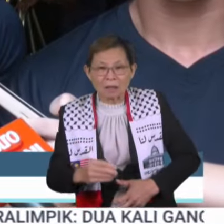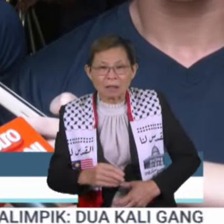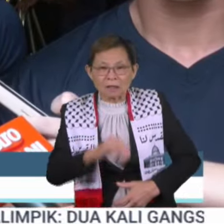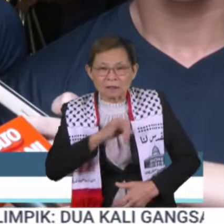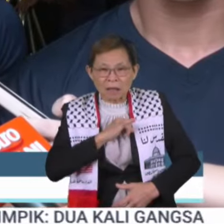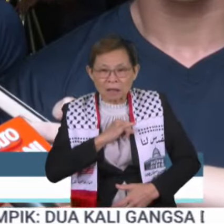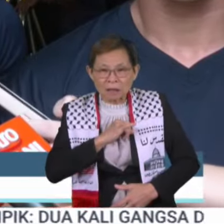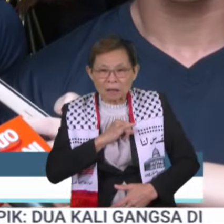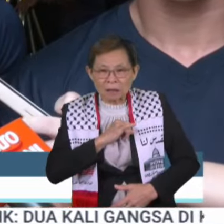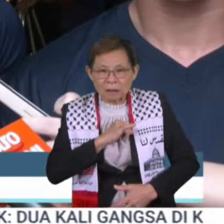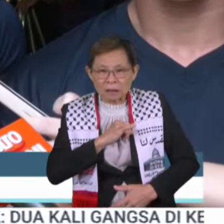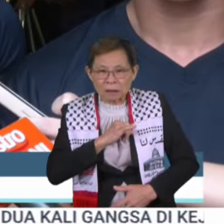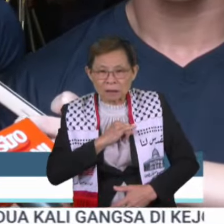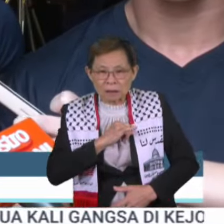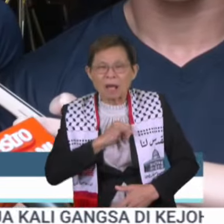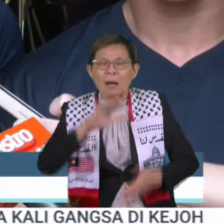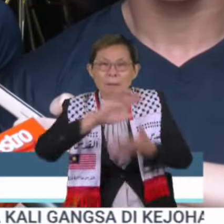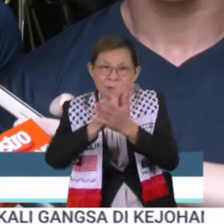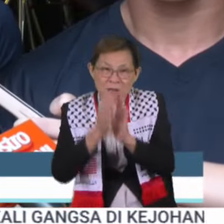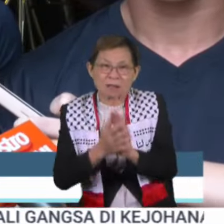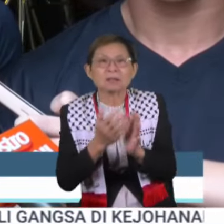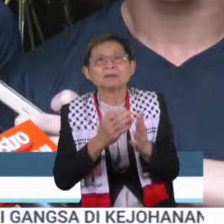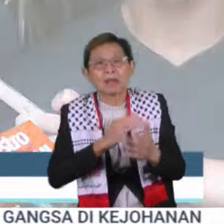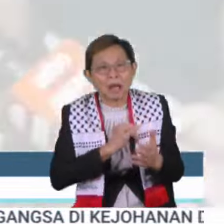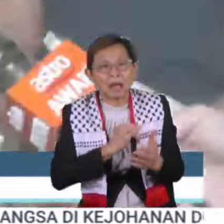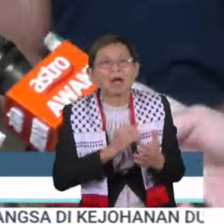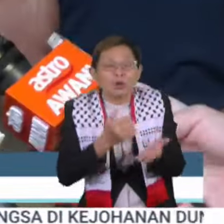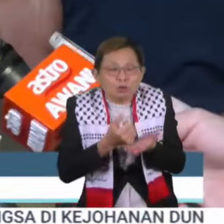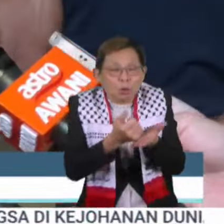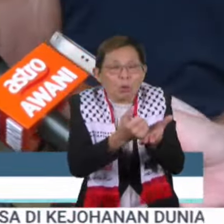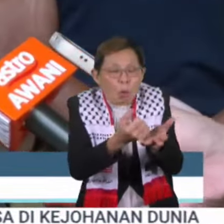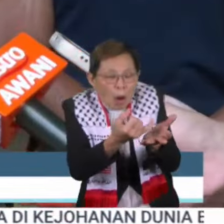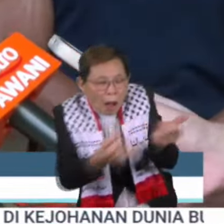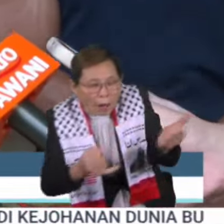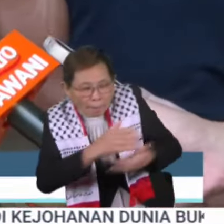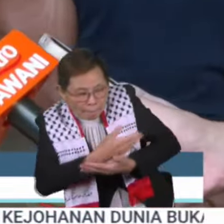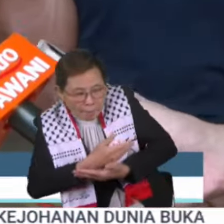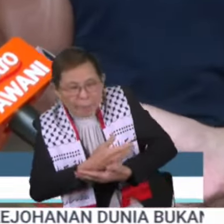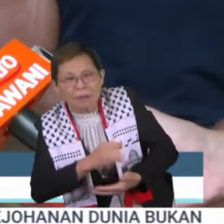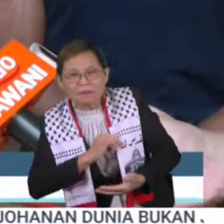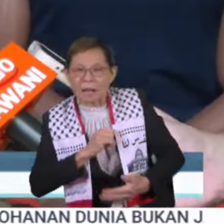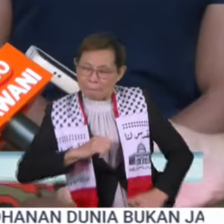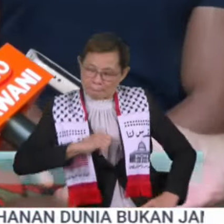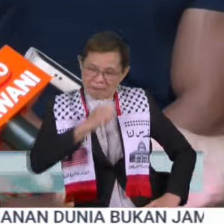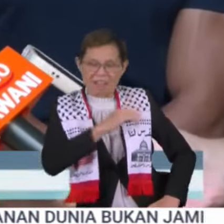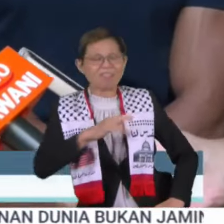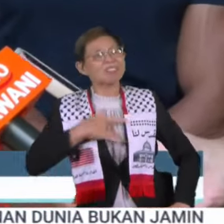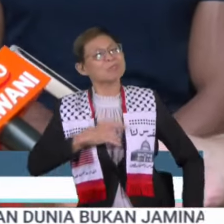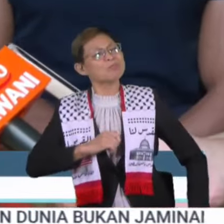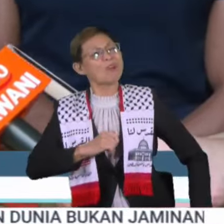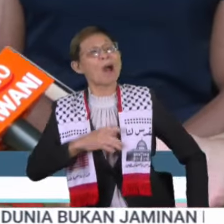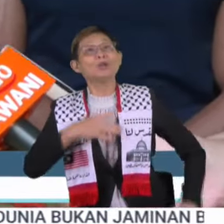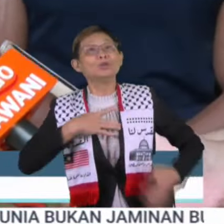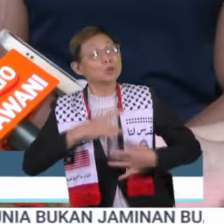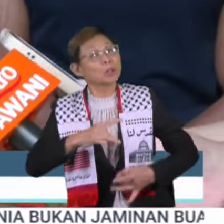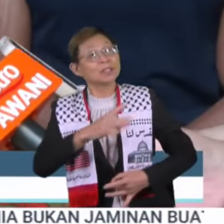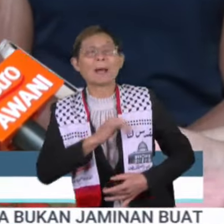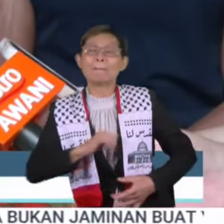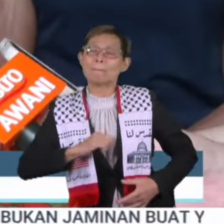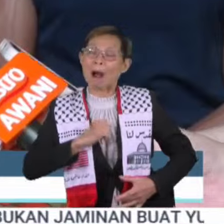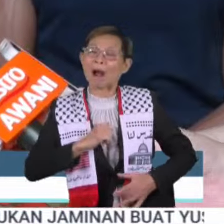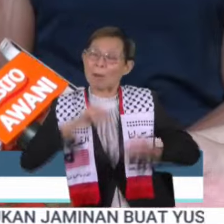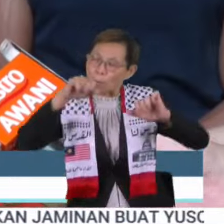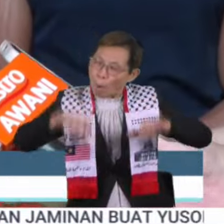Saya sendiri orang cakap terpaksa jadi bidan masa tu. Sebab saya minat dan saya rasa bangga sebab dapat bantu